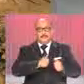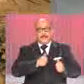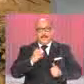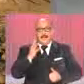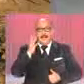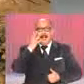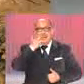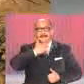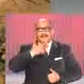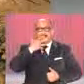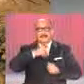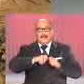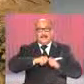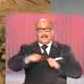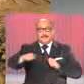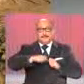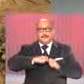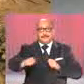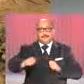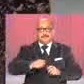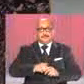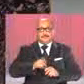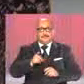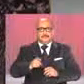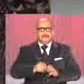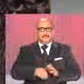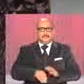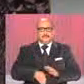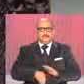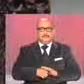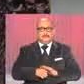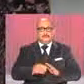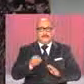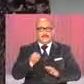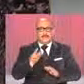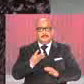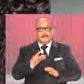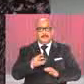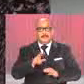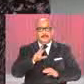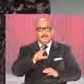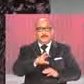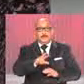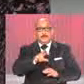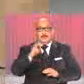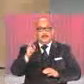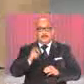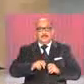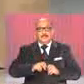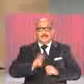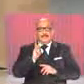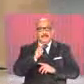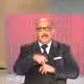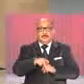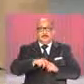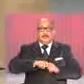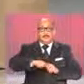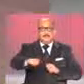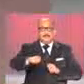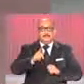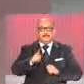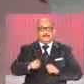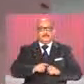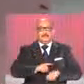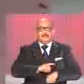لومانس مسافة السباق البالغة نحو 430 كيلومترا في 5 ساعات و20 دقيقة،